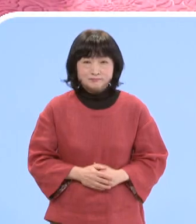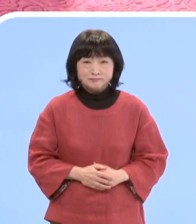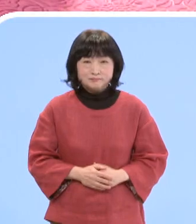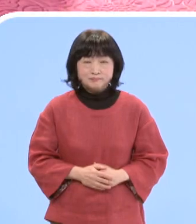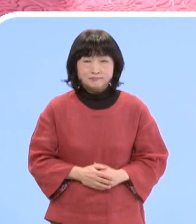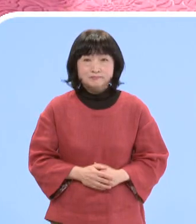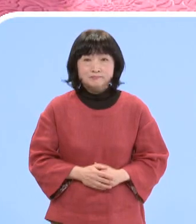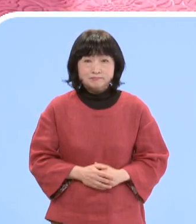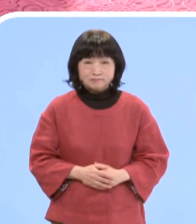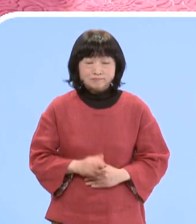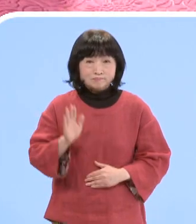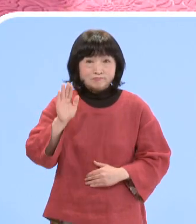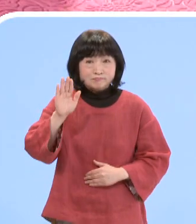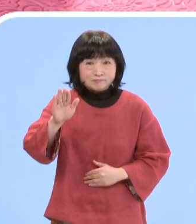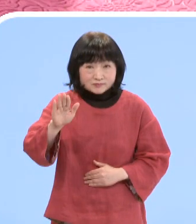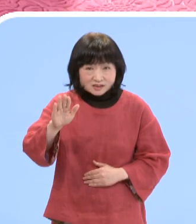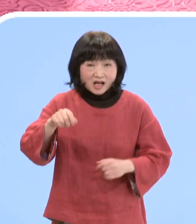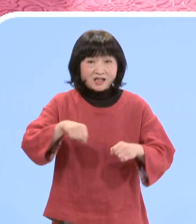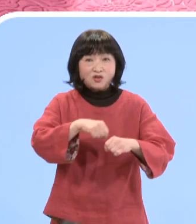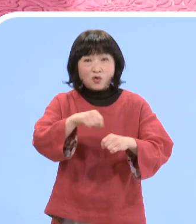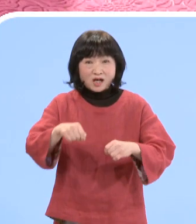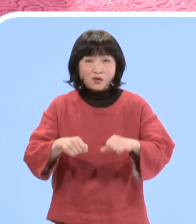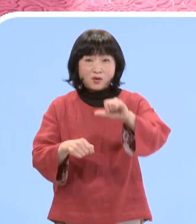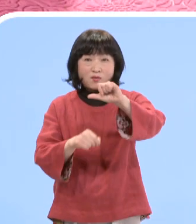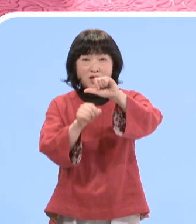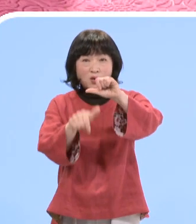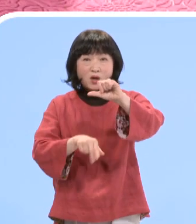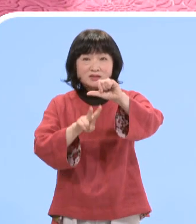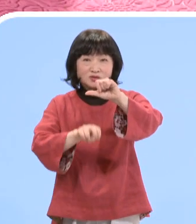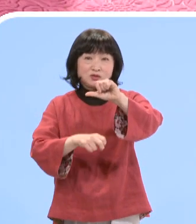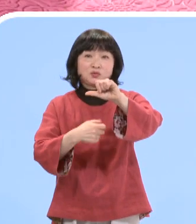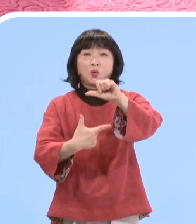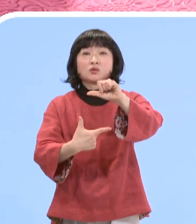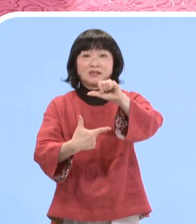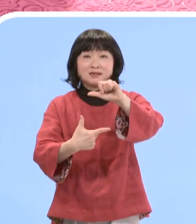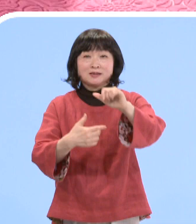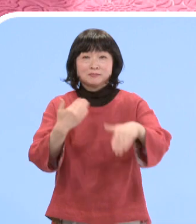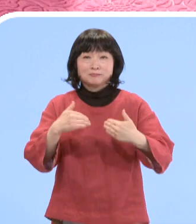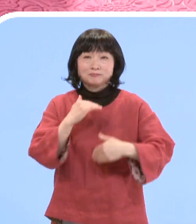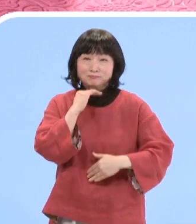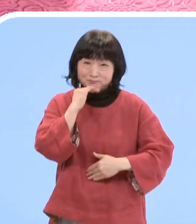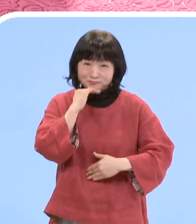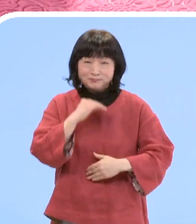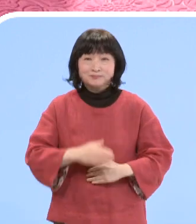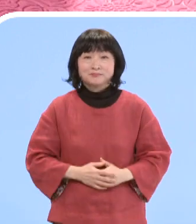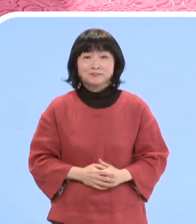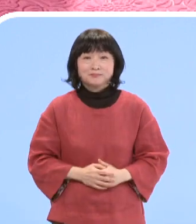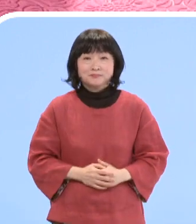次回の井戸カフェは5月26日開店です。お楽しみに。